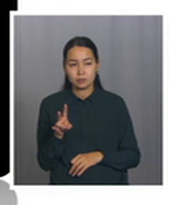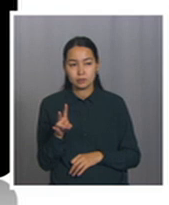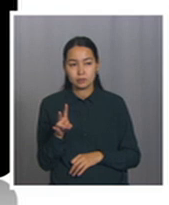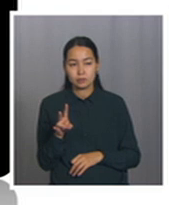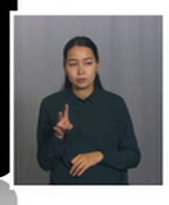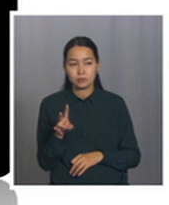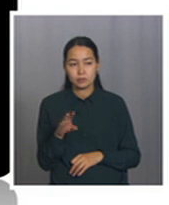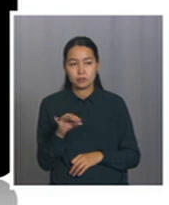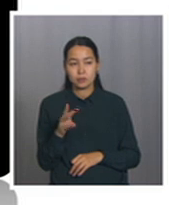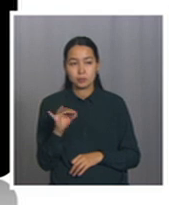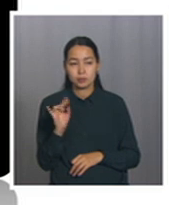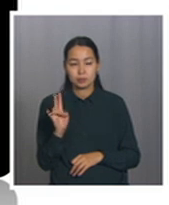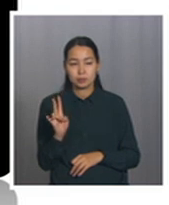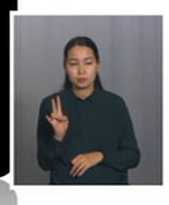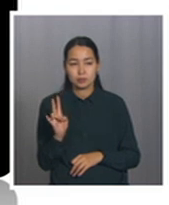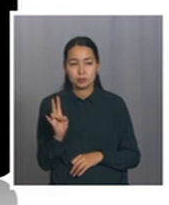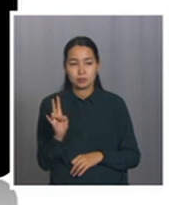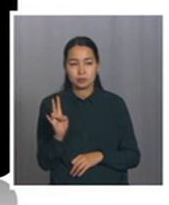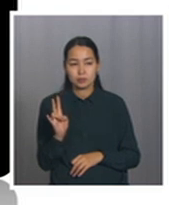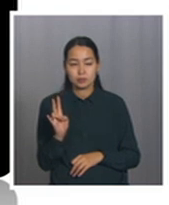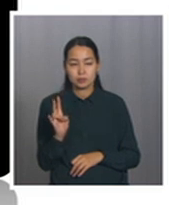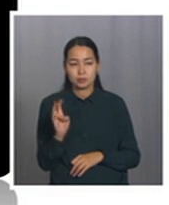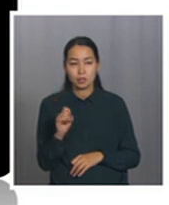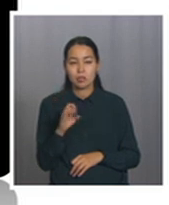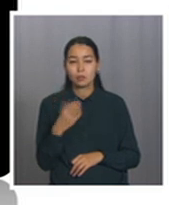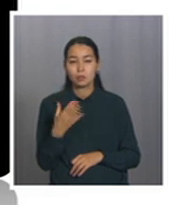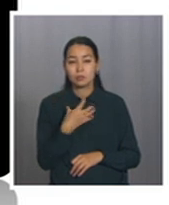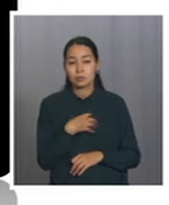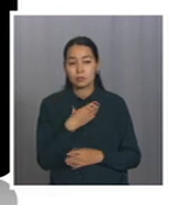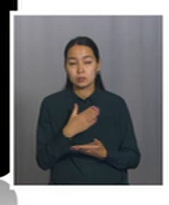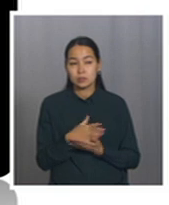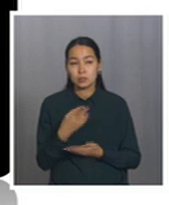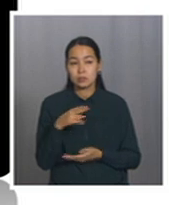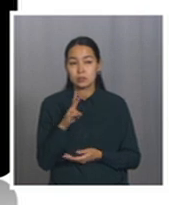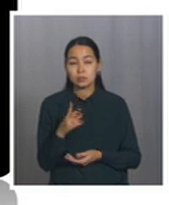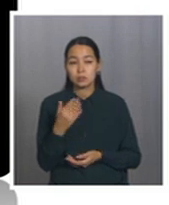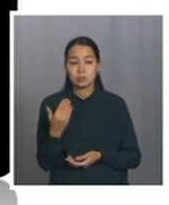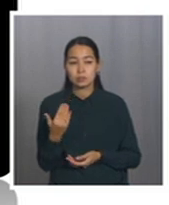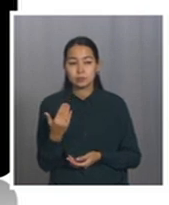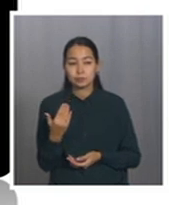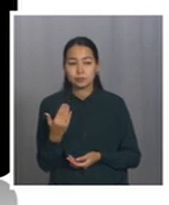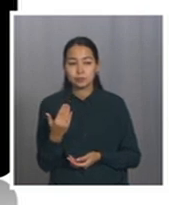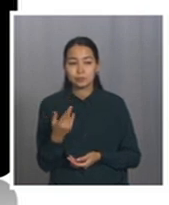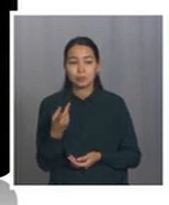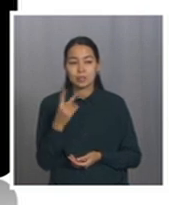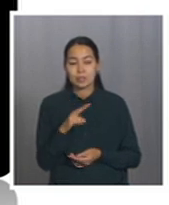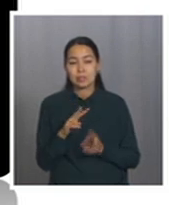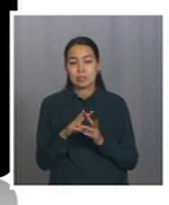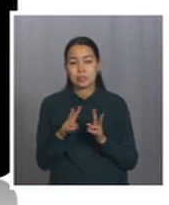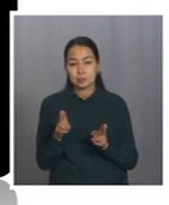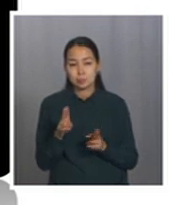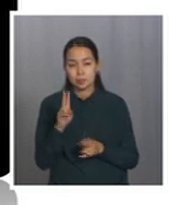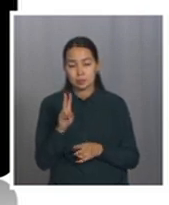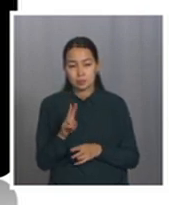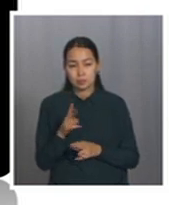тимин, азот негіздері болады. ДНК молекуласы екі тізбекті,